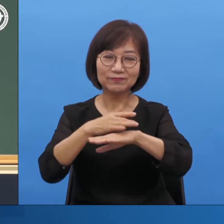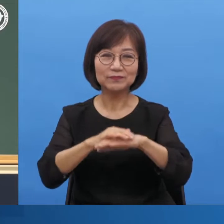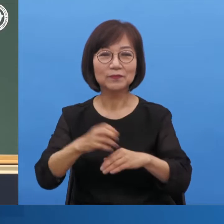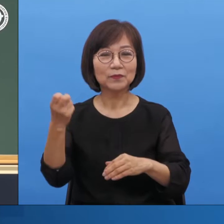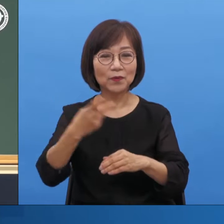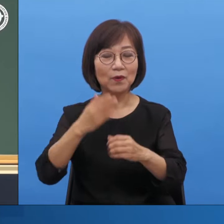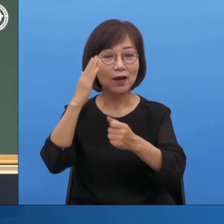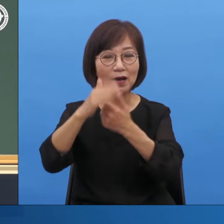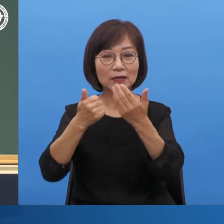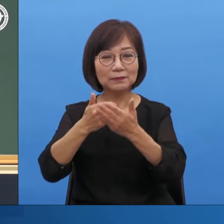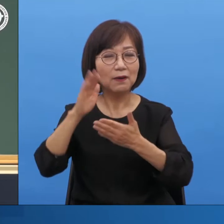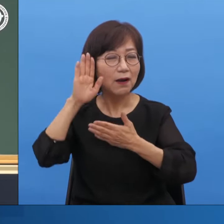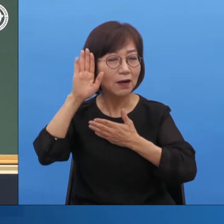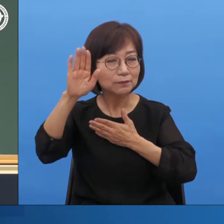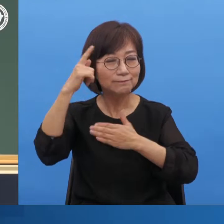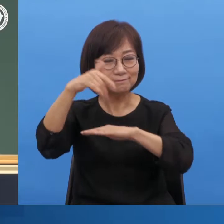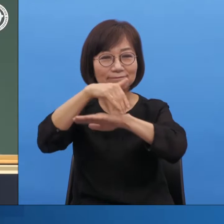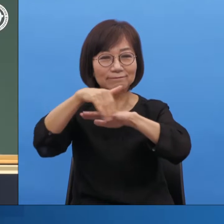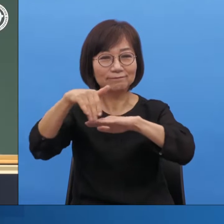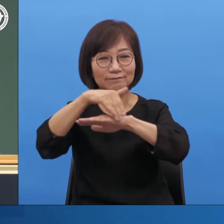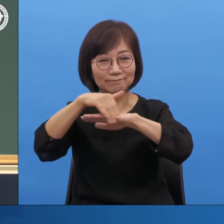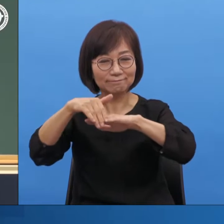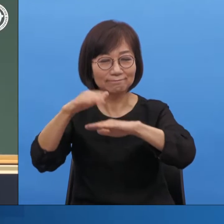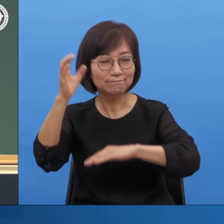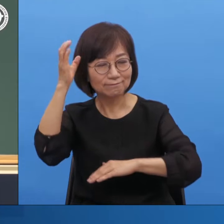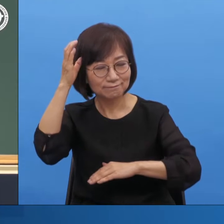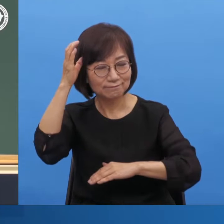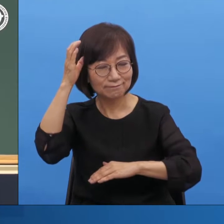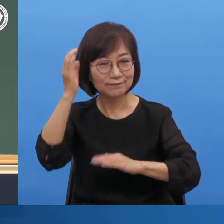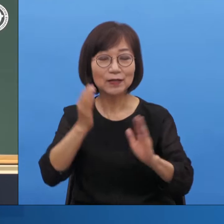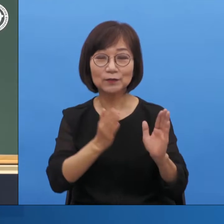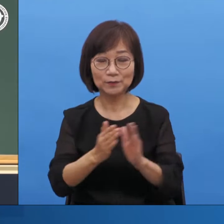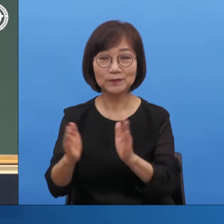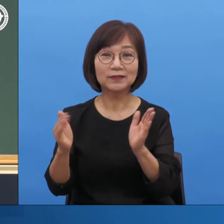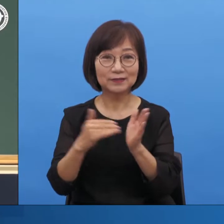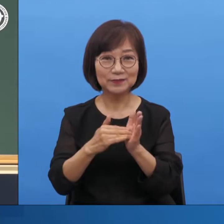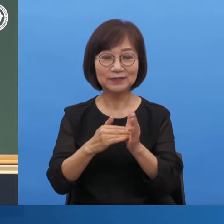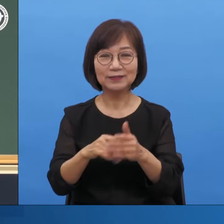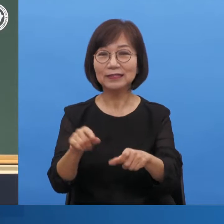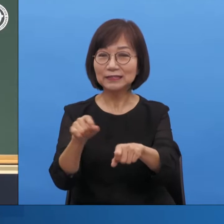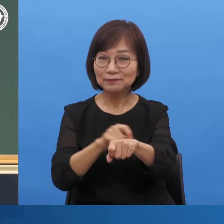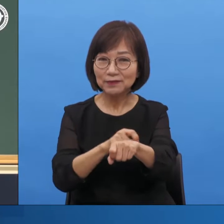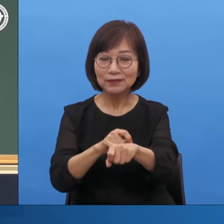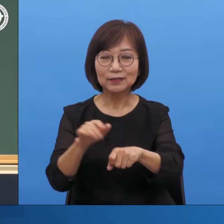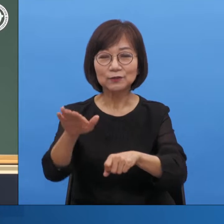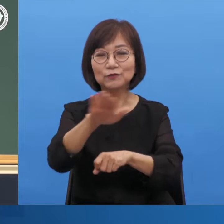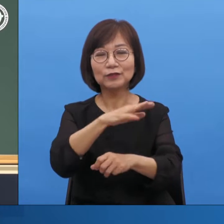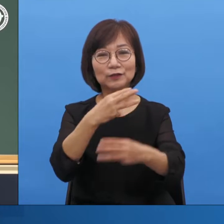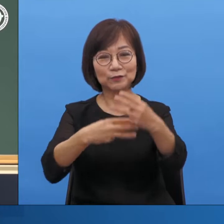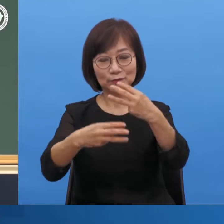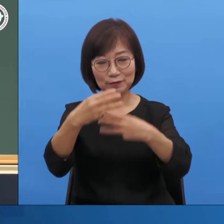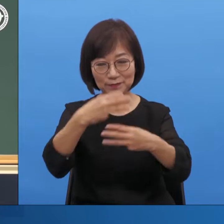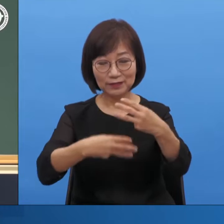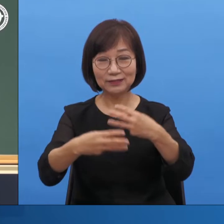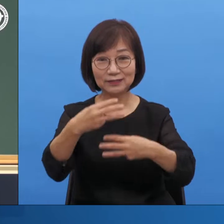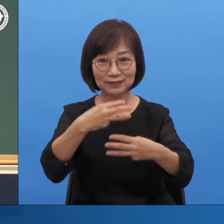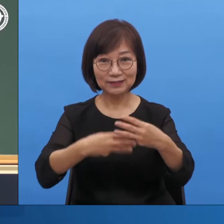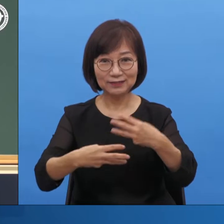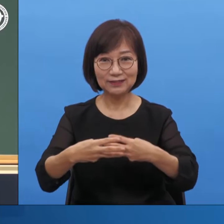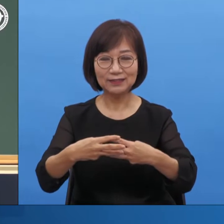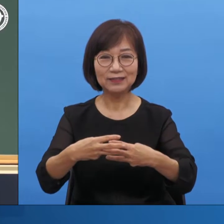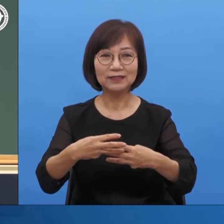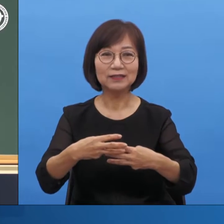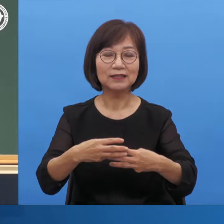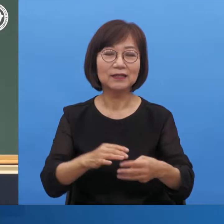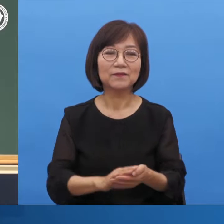일을 바라보면서 대비해 왔습니다. 특별히 우리 후대들, 렘넌트들이 지속